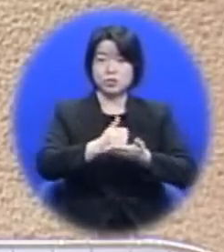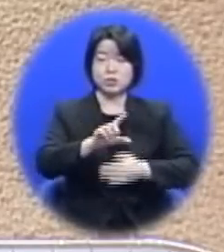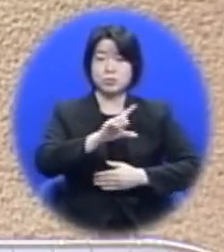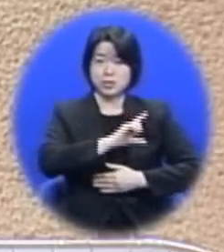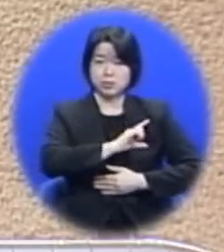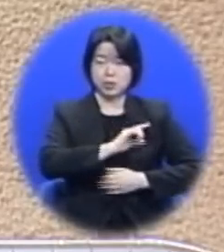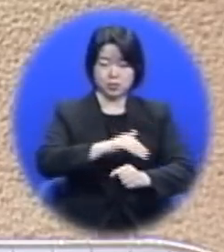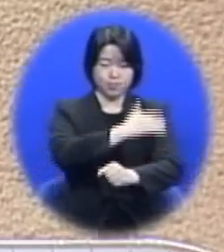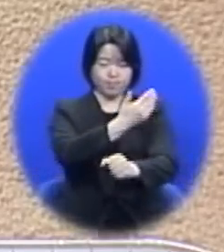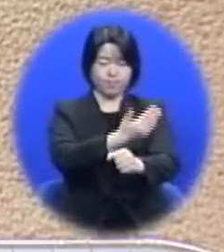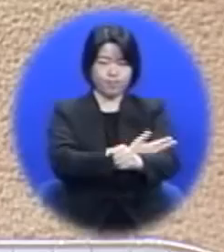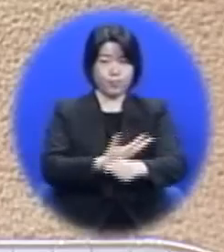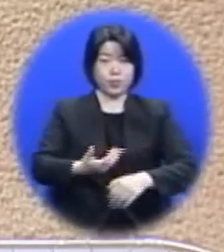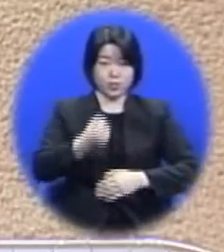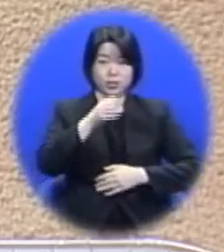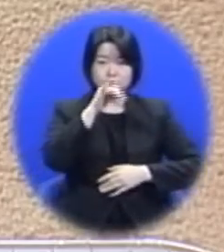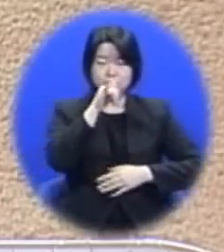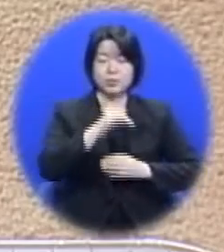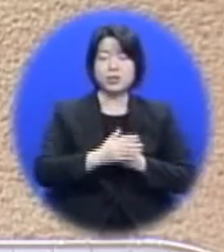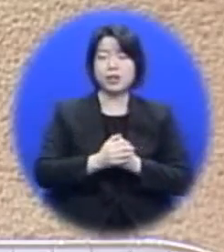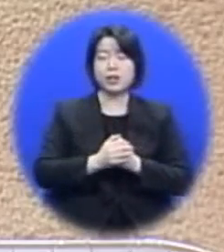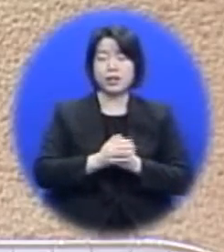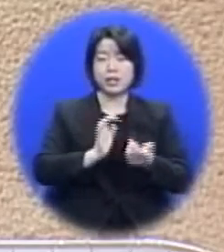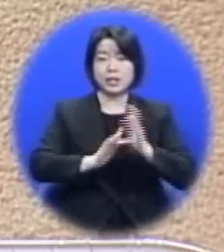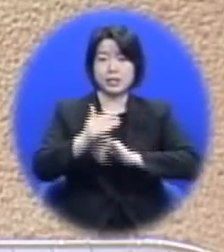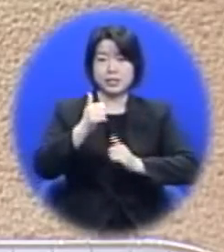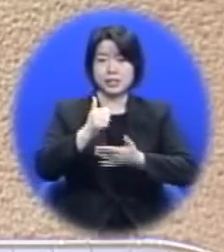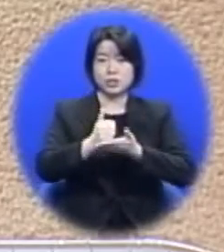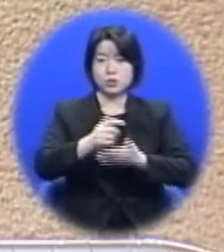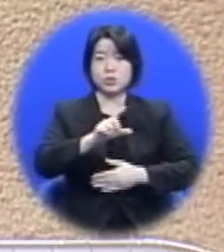권세가 있습니다. 예수님의 이름에